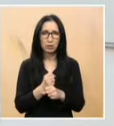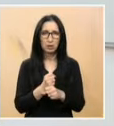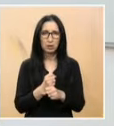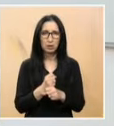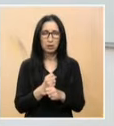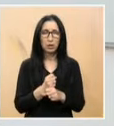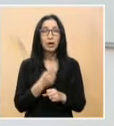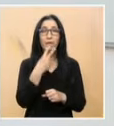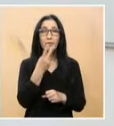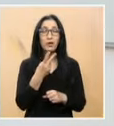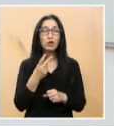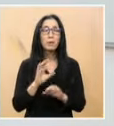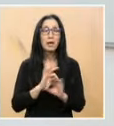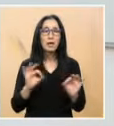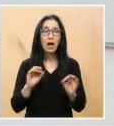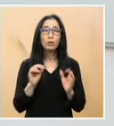енергия за работа.